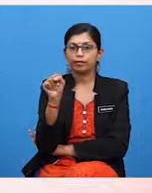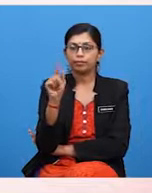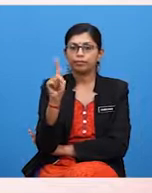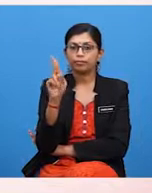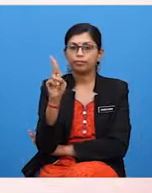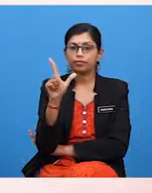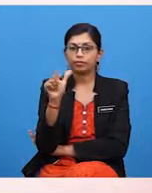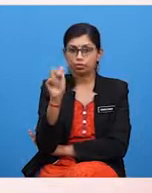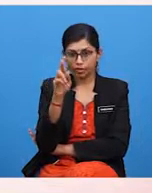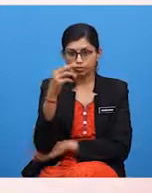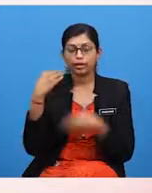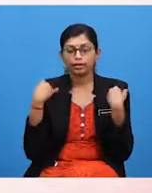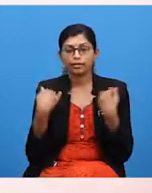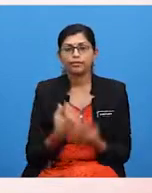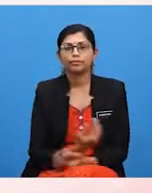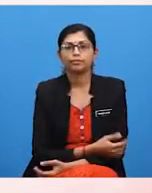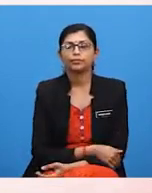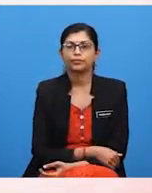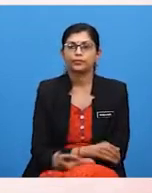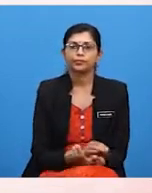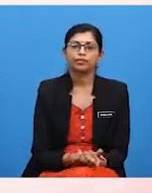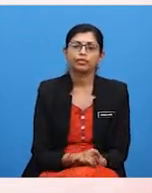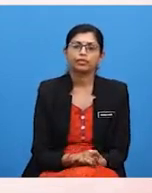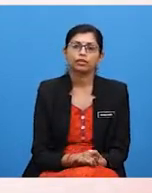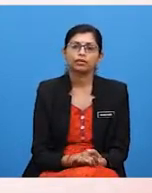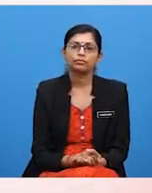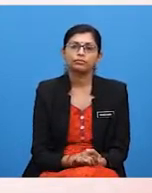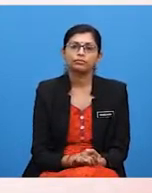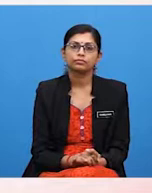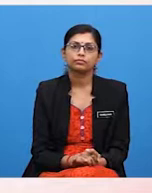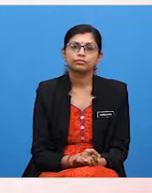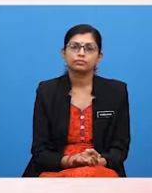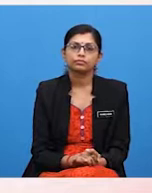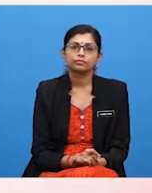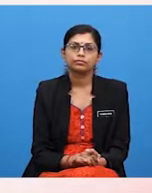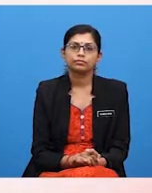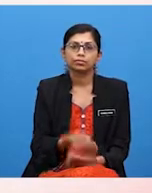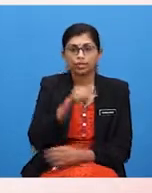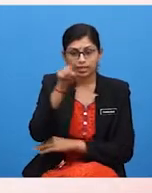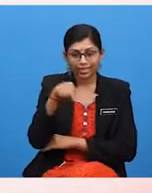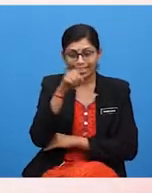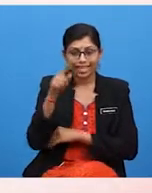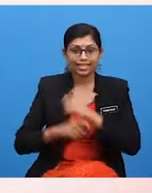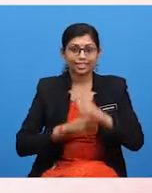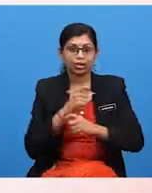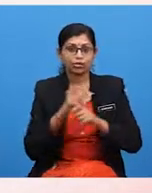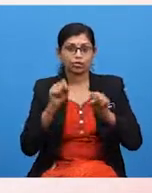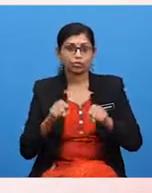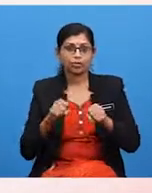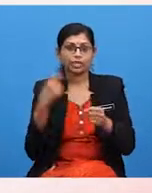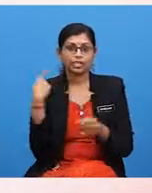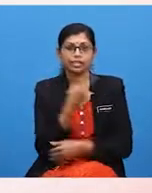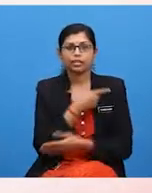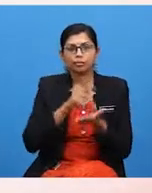musim salji. Gelang tahunan membolehkan kita